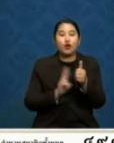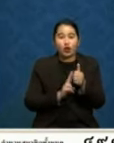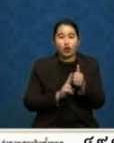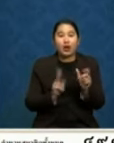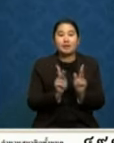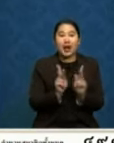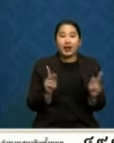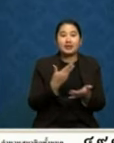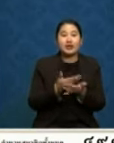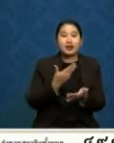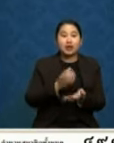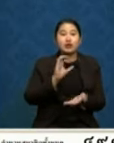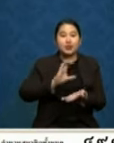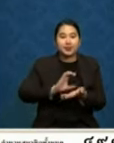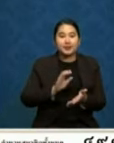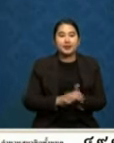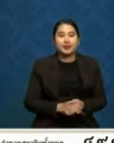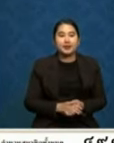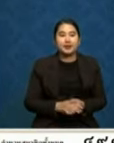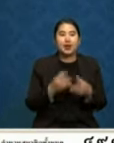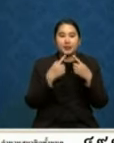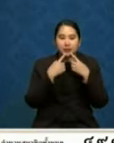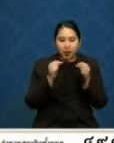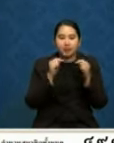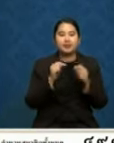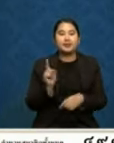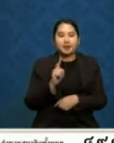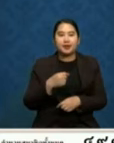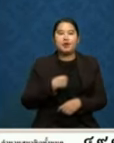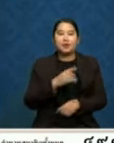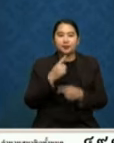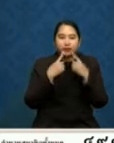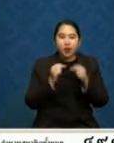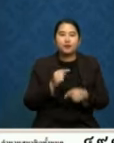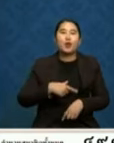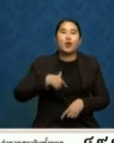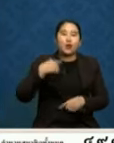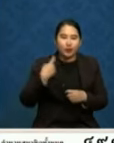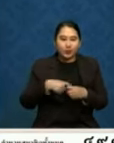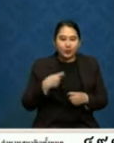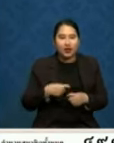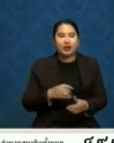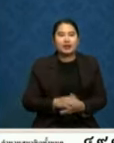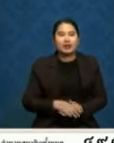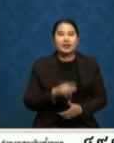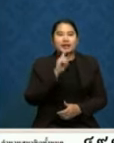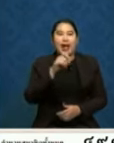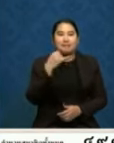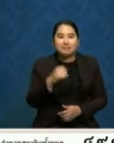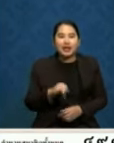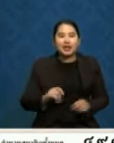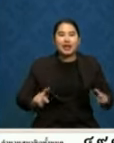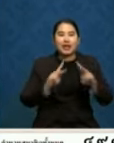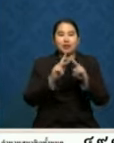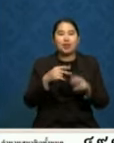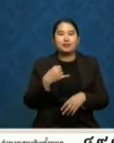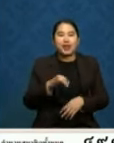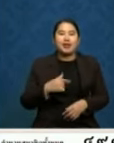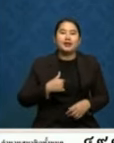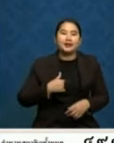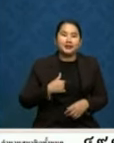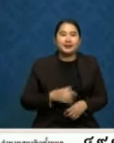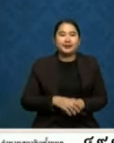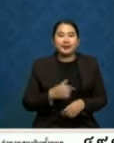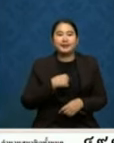ครับเรียนด้วยความเคารพนะครับให้ผมตอบลำบากนะครับท่านถามผิดกระทรวงนะครับอย่างไรก็ต